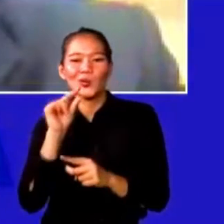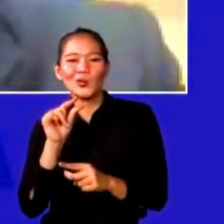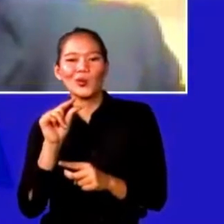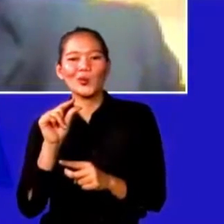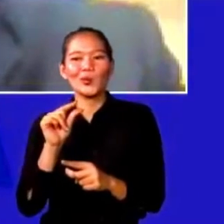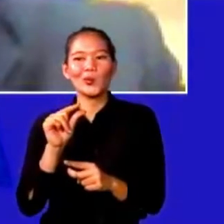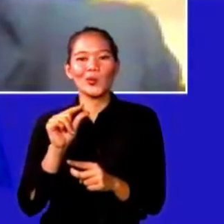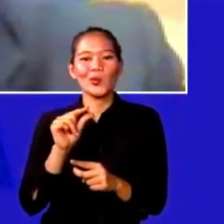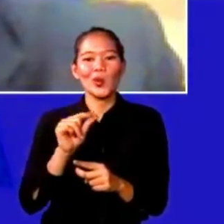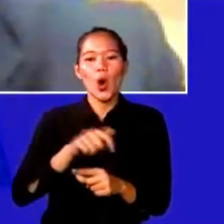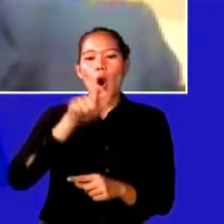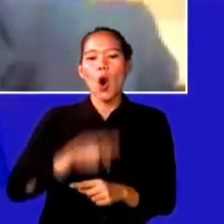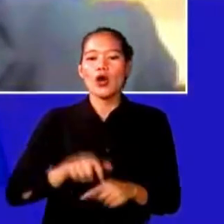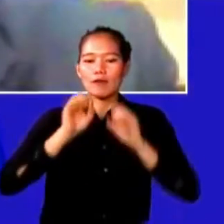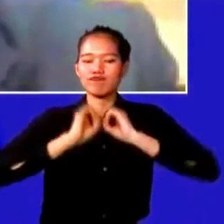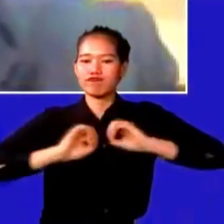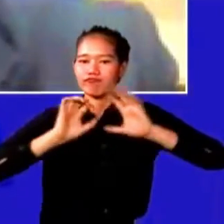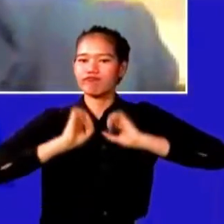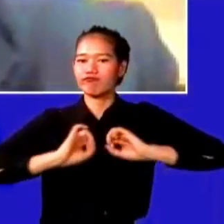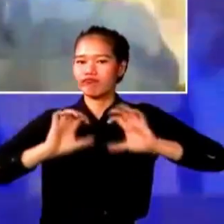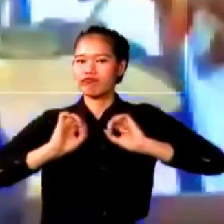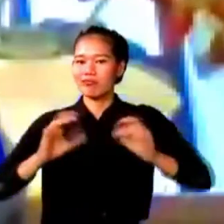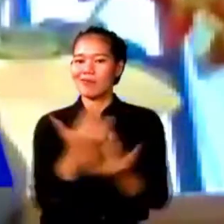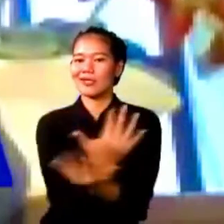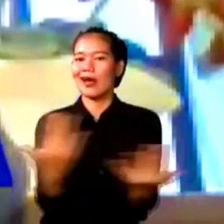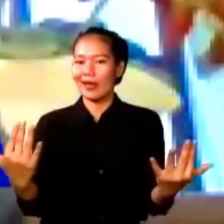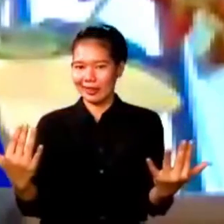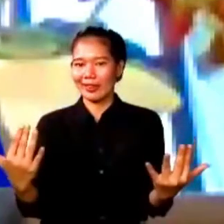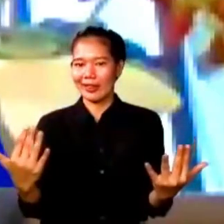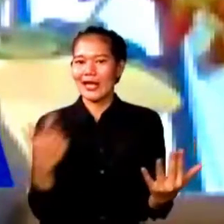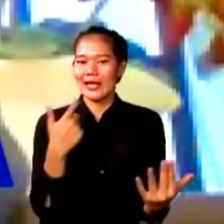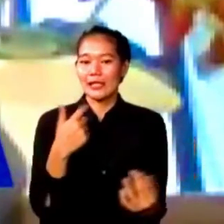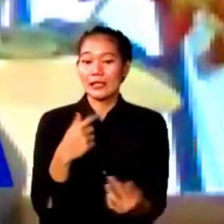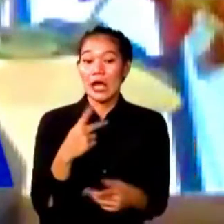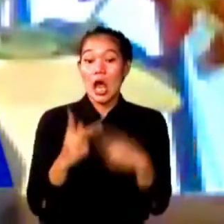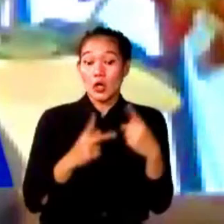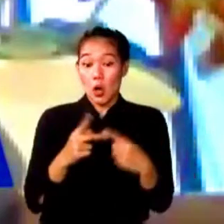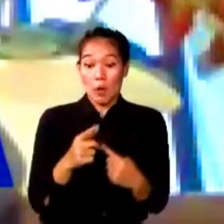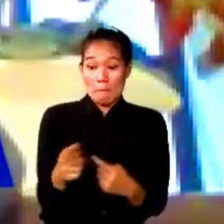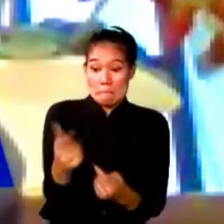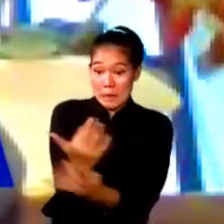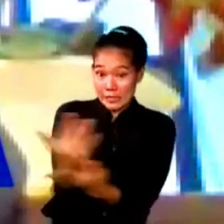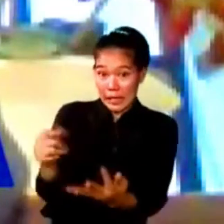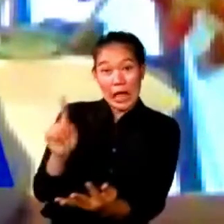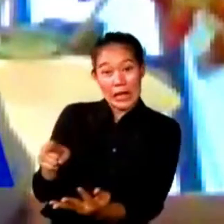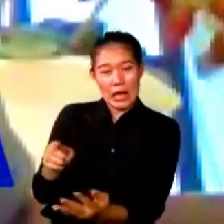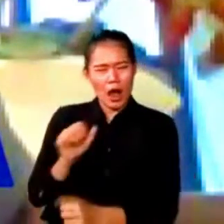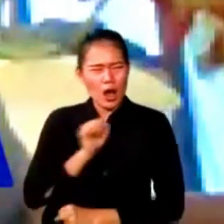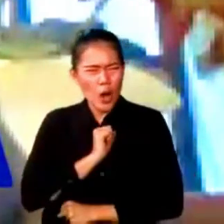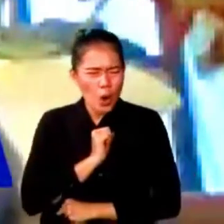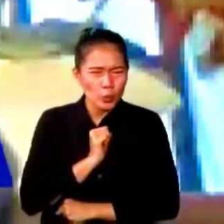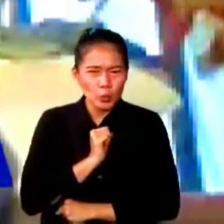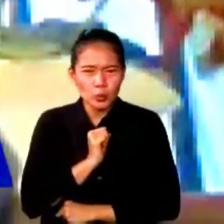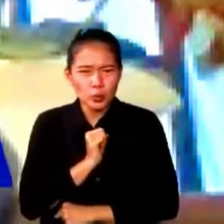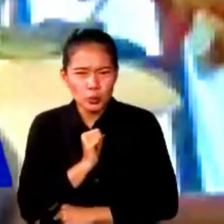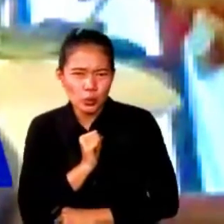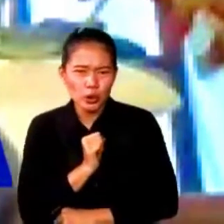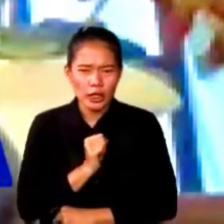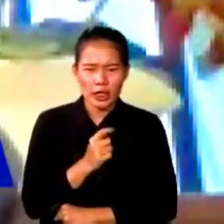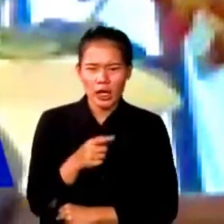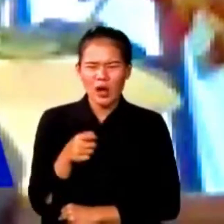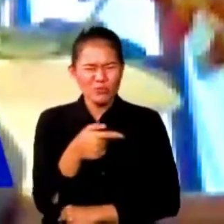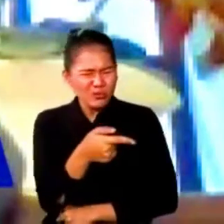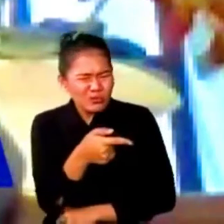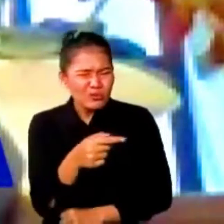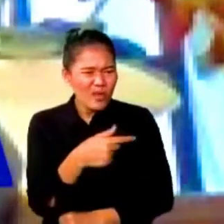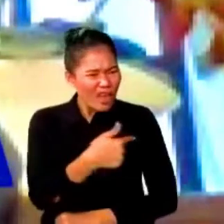kepentingan dakwah dan juga sosialisasi di tengah masyarakat Ketika anda masyarakat yang masih ragu mengenai